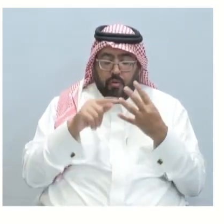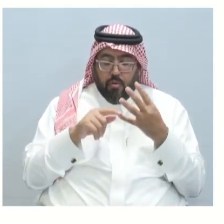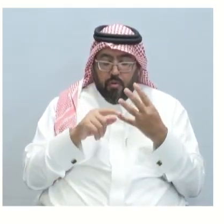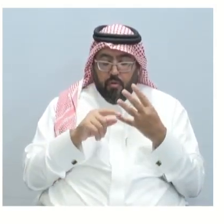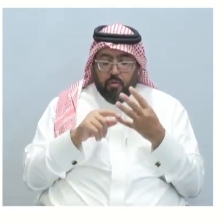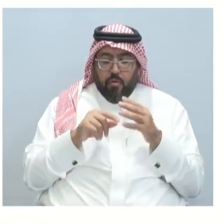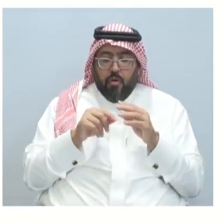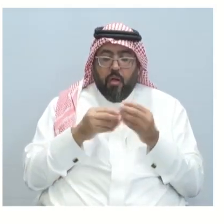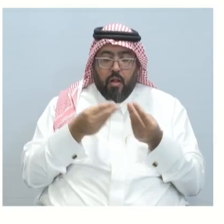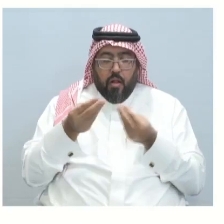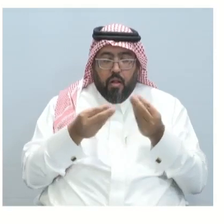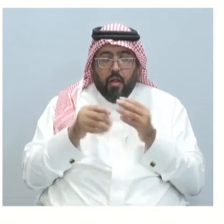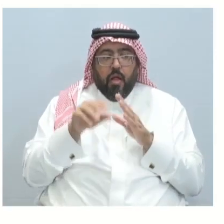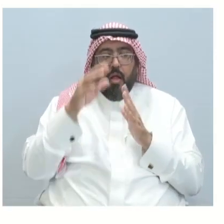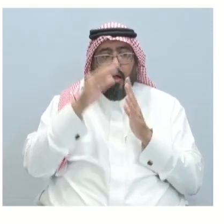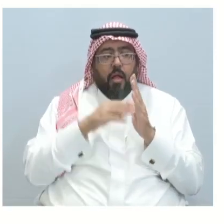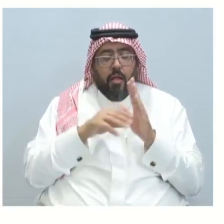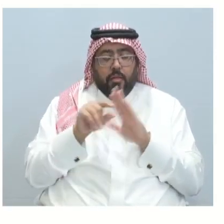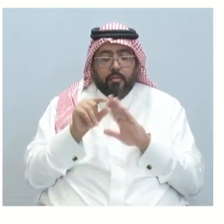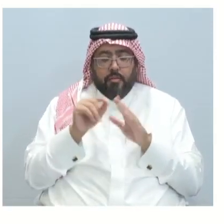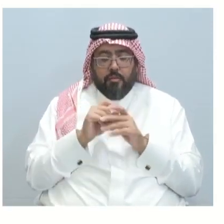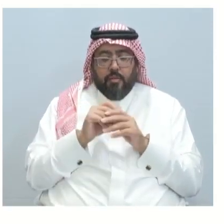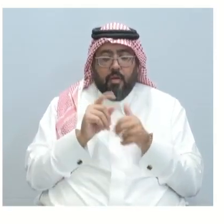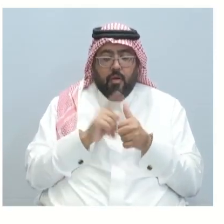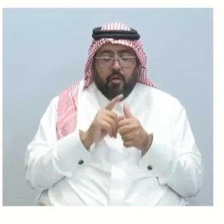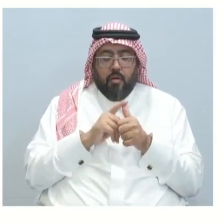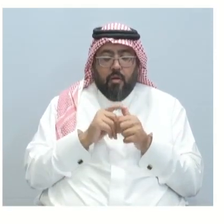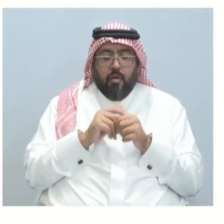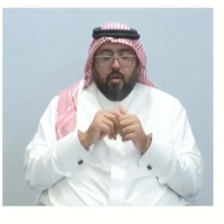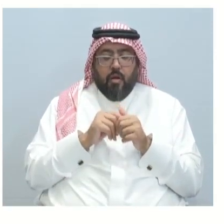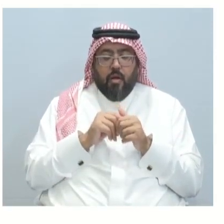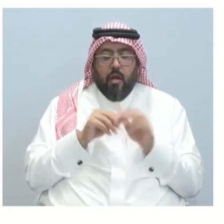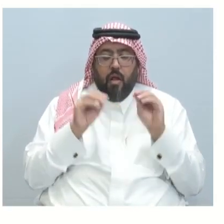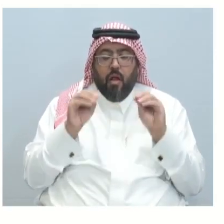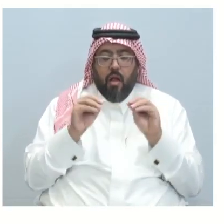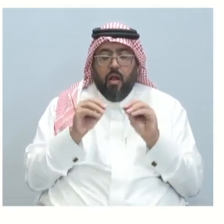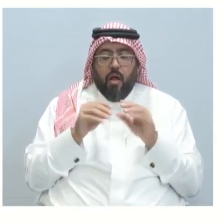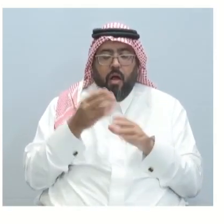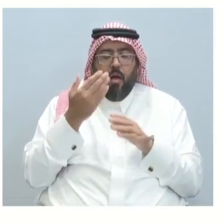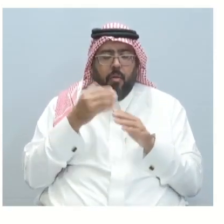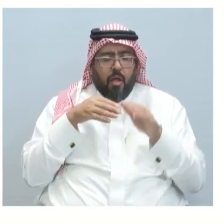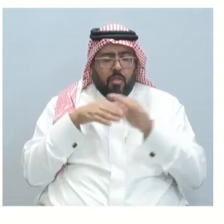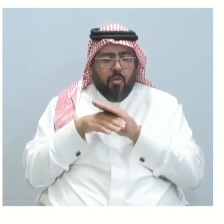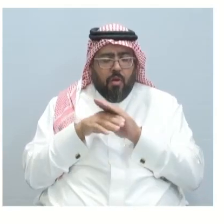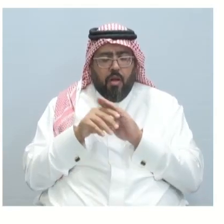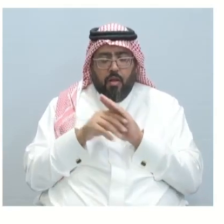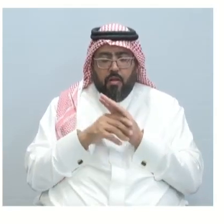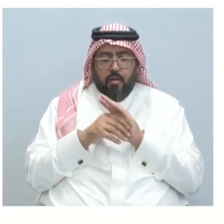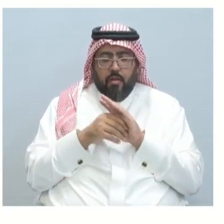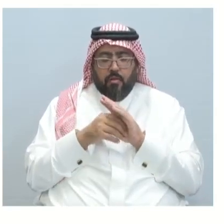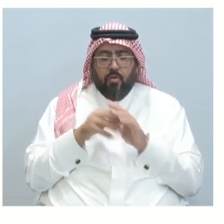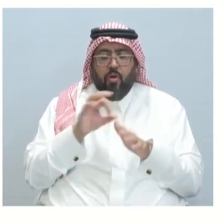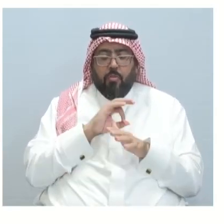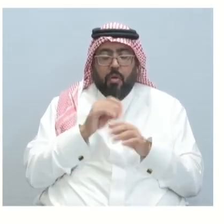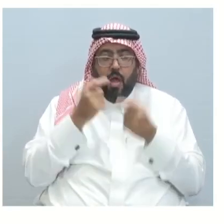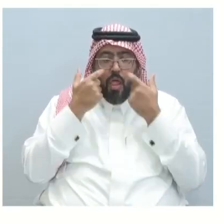هي ستكون محور حديثنا في هذا الدرس فبدا اولا في الحديث قبل الدخول في هذا الحديث احب